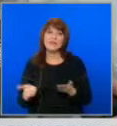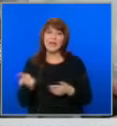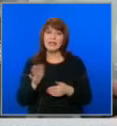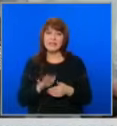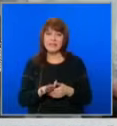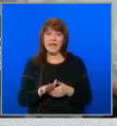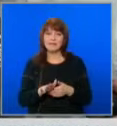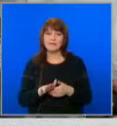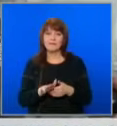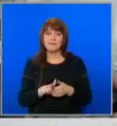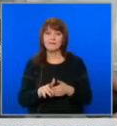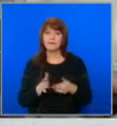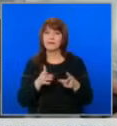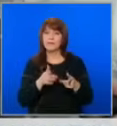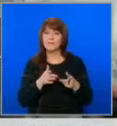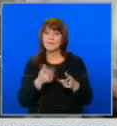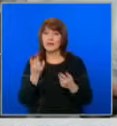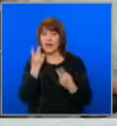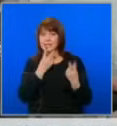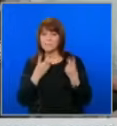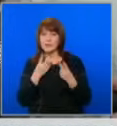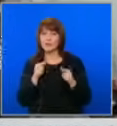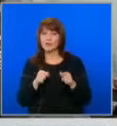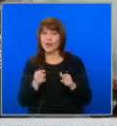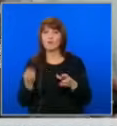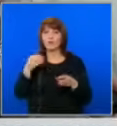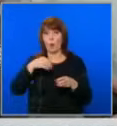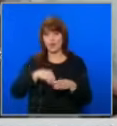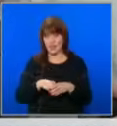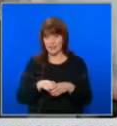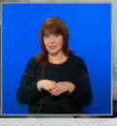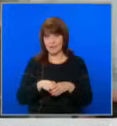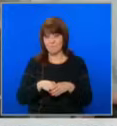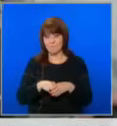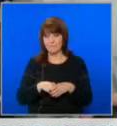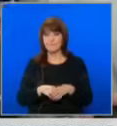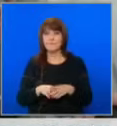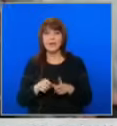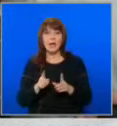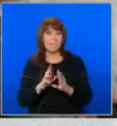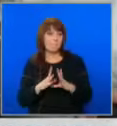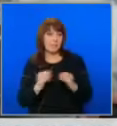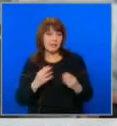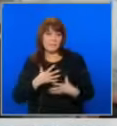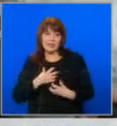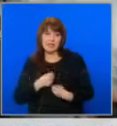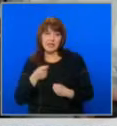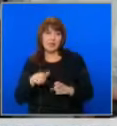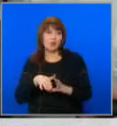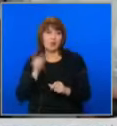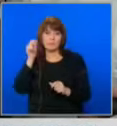след нева ро в цялата тази афера необезпокоявано е напуснал